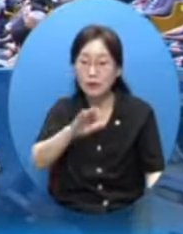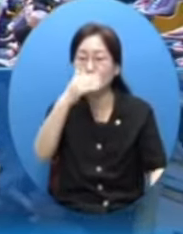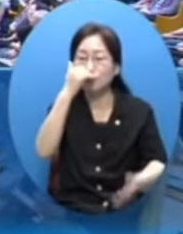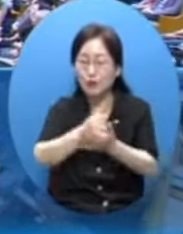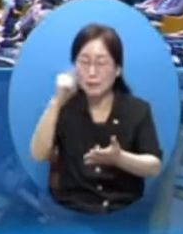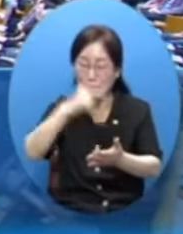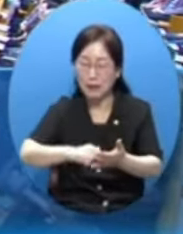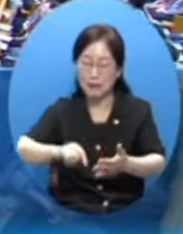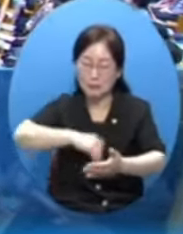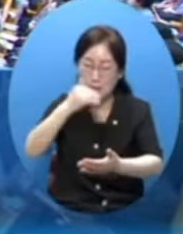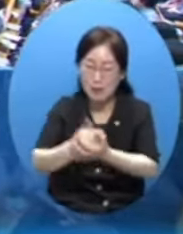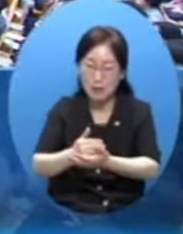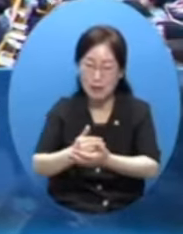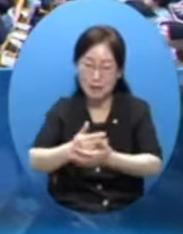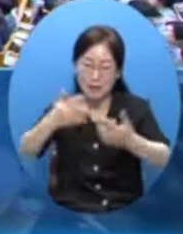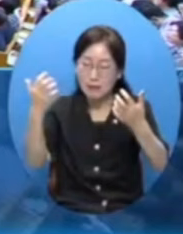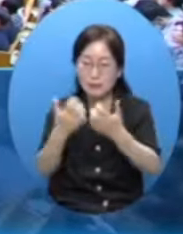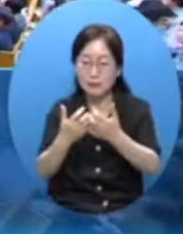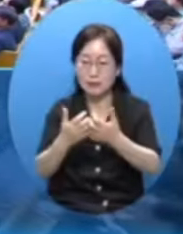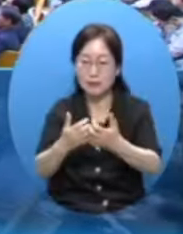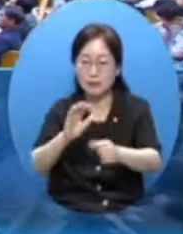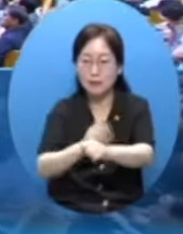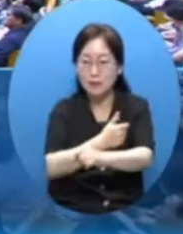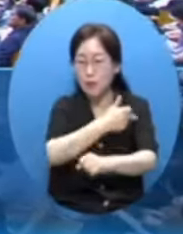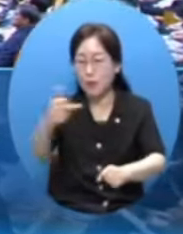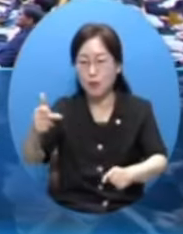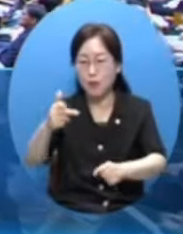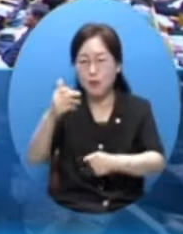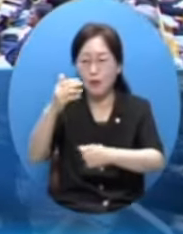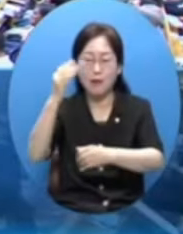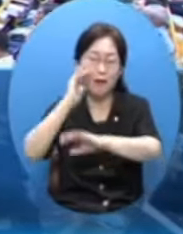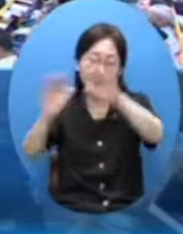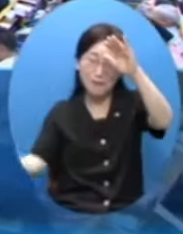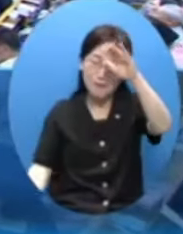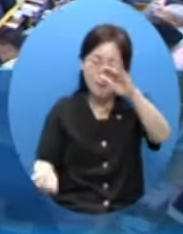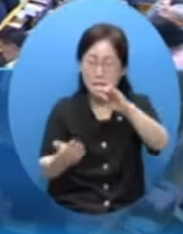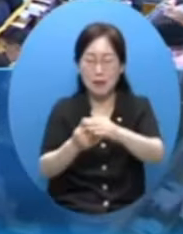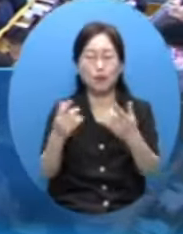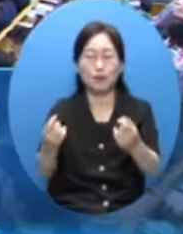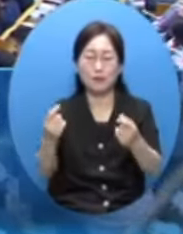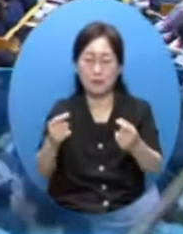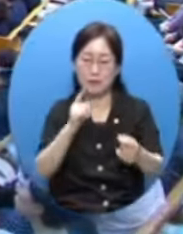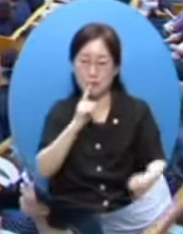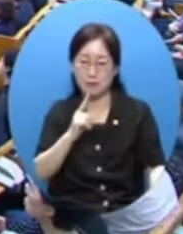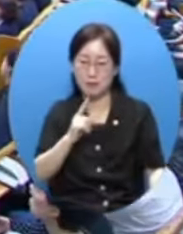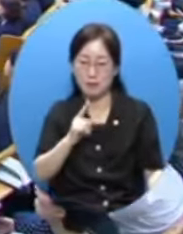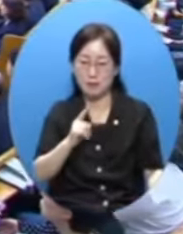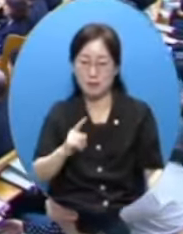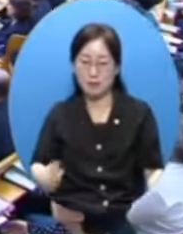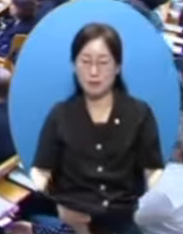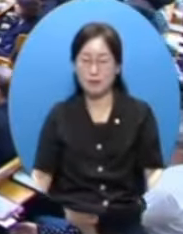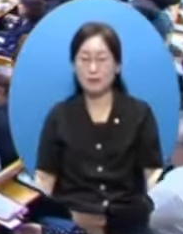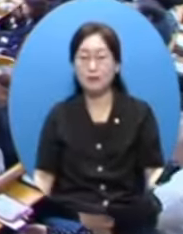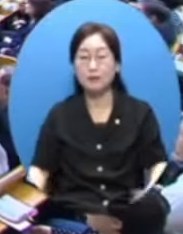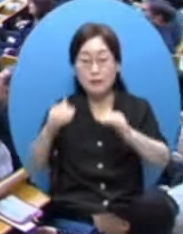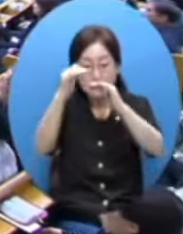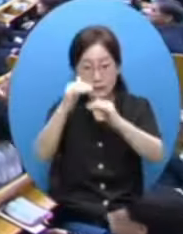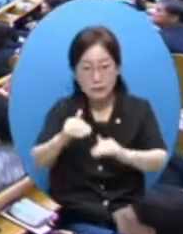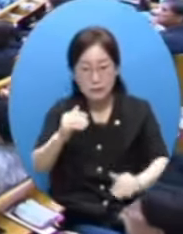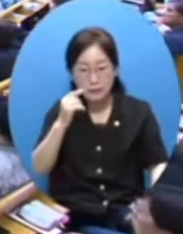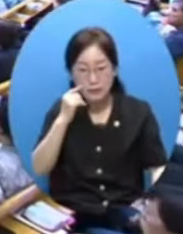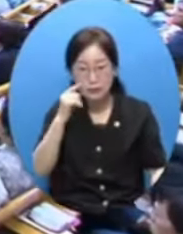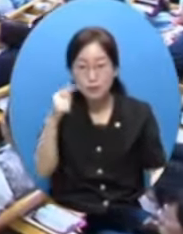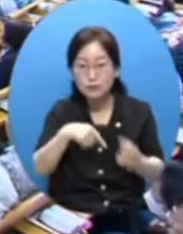많아 정수리에 넘치고 우리 허물이 커서 하늘에 미침이니이다. 에스라 9장 5절 6절입니다. 우리 죄악이